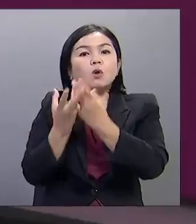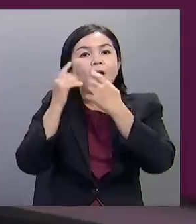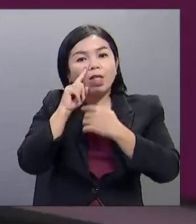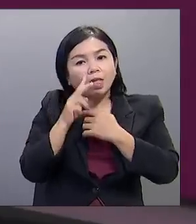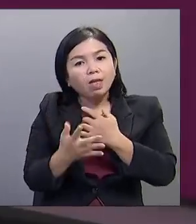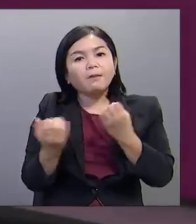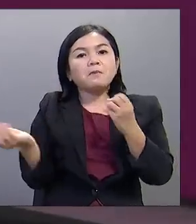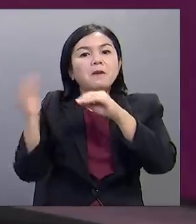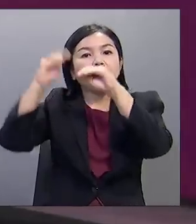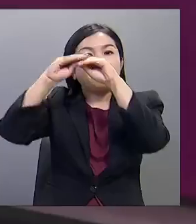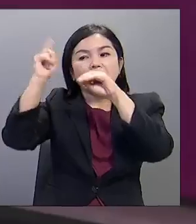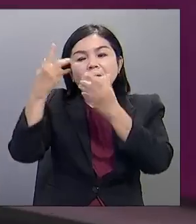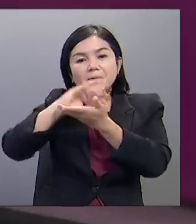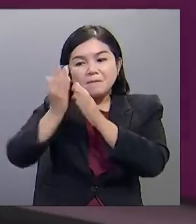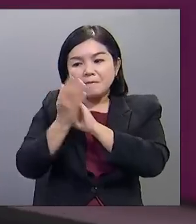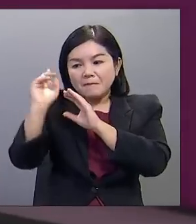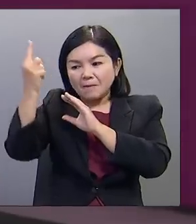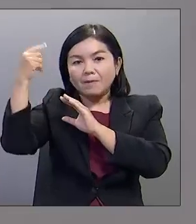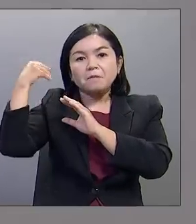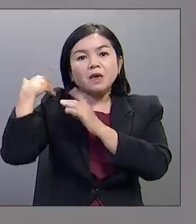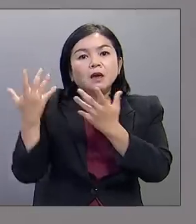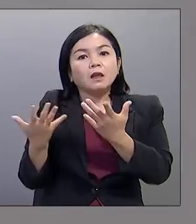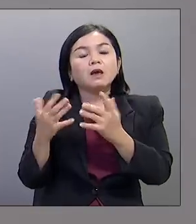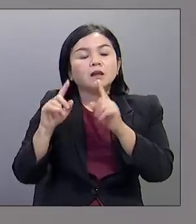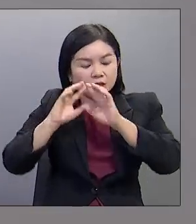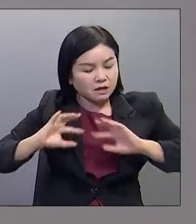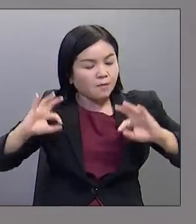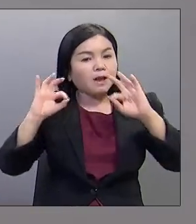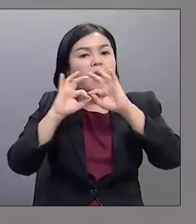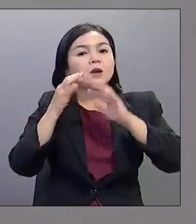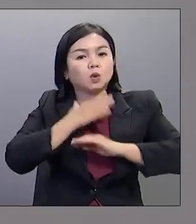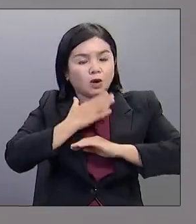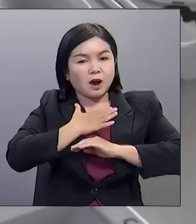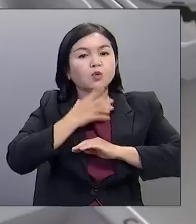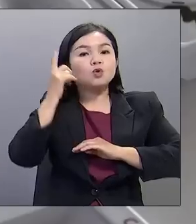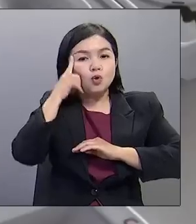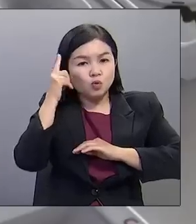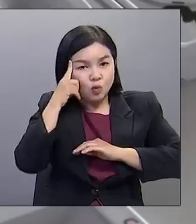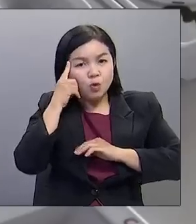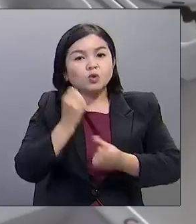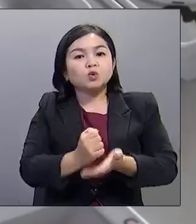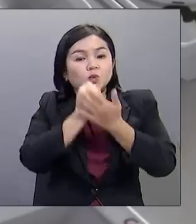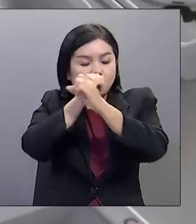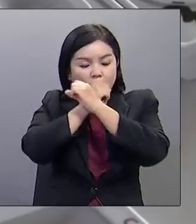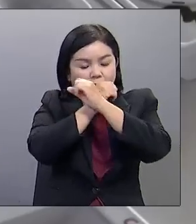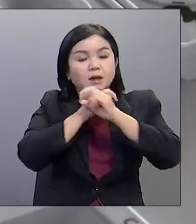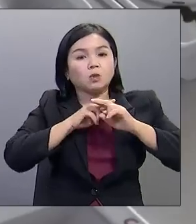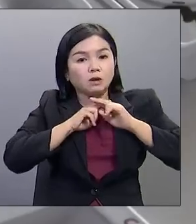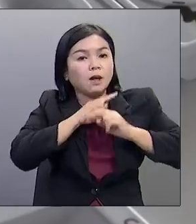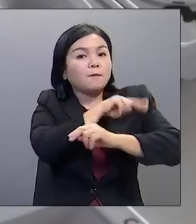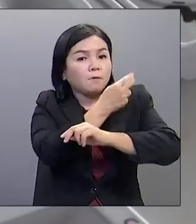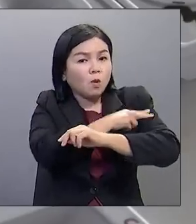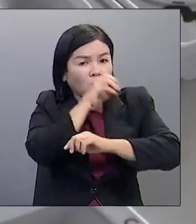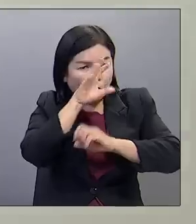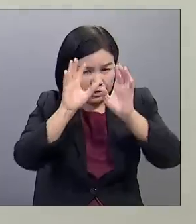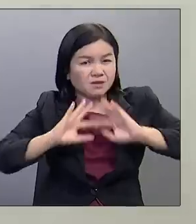เติมจากสายพันธุ์ย่อยๆอื่นค่ะดังนั้นการตระหนักรู้ถึงสถานการณ์และก็ช่วยกันป้องกันตัวคุณหมอบอกว่าจึง